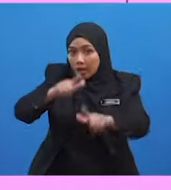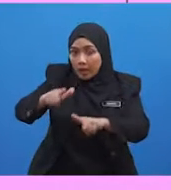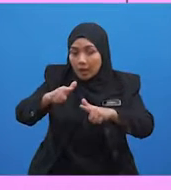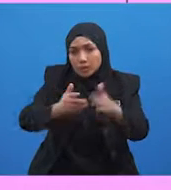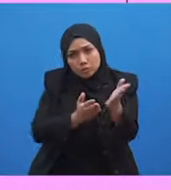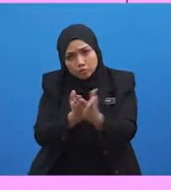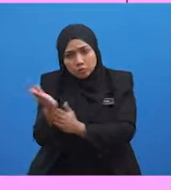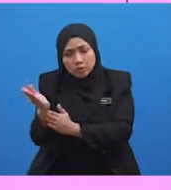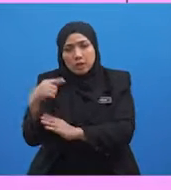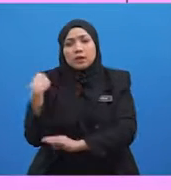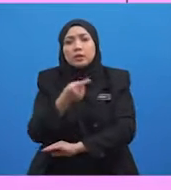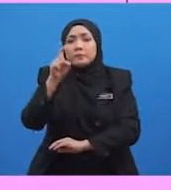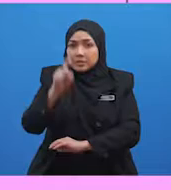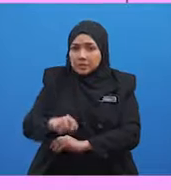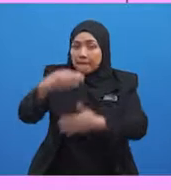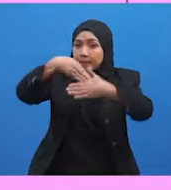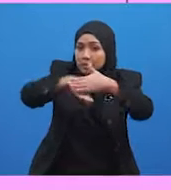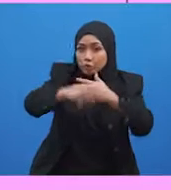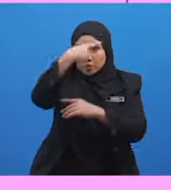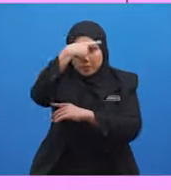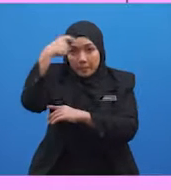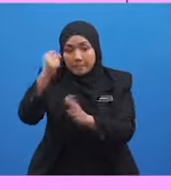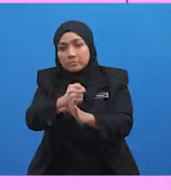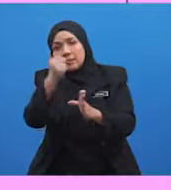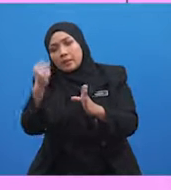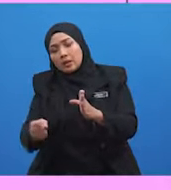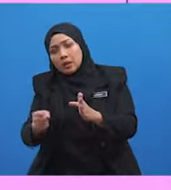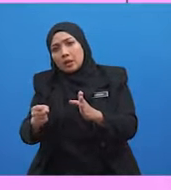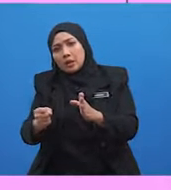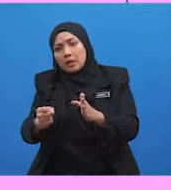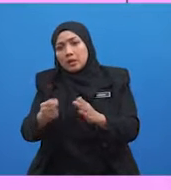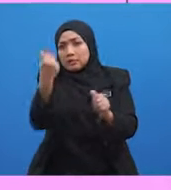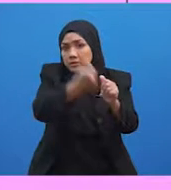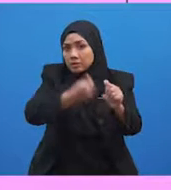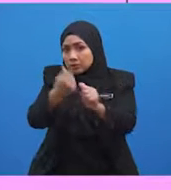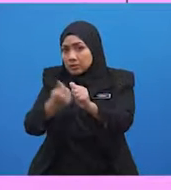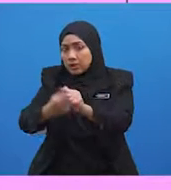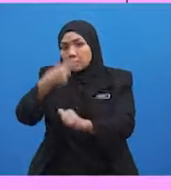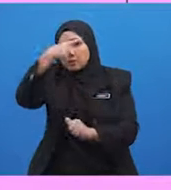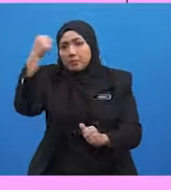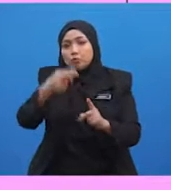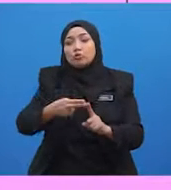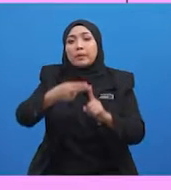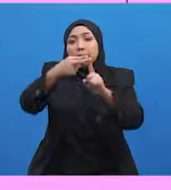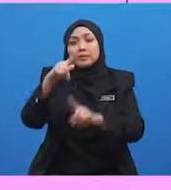ialah kita mesti masukkan sebab sampingan bagi setiap sebab utama tersebut.